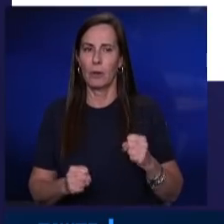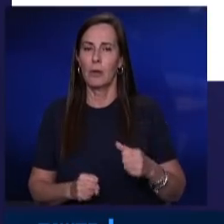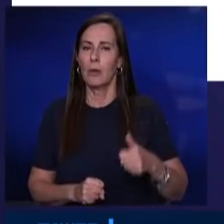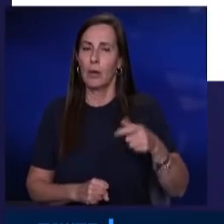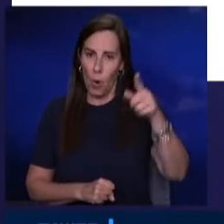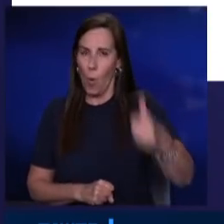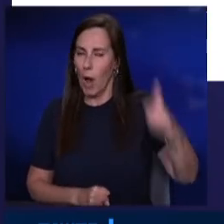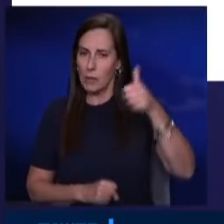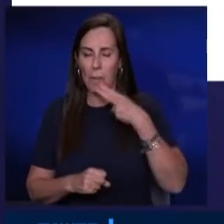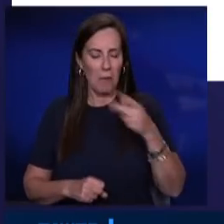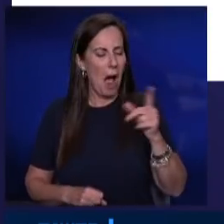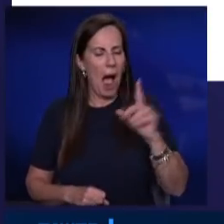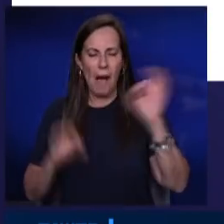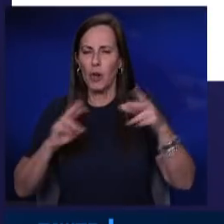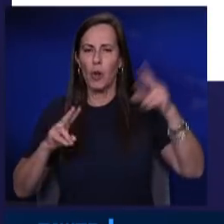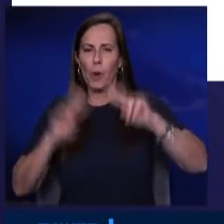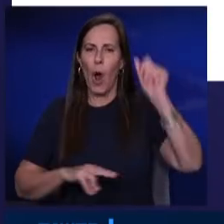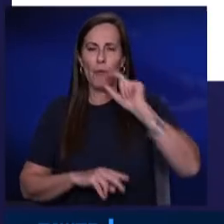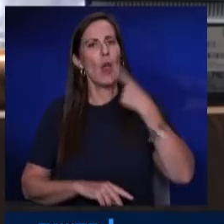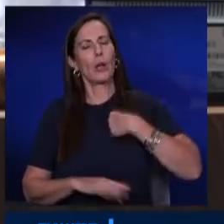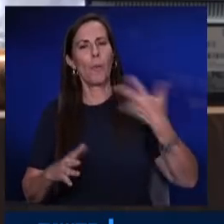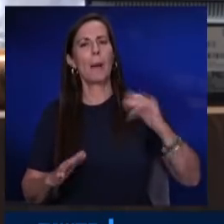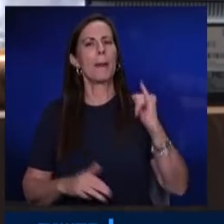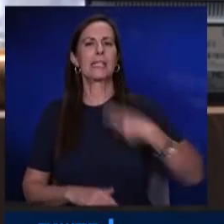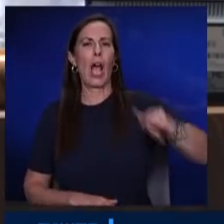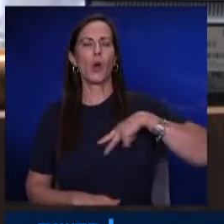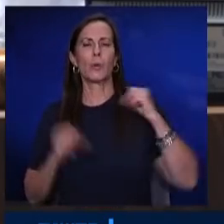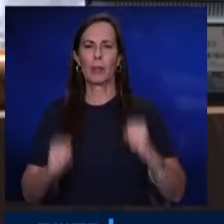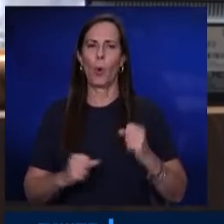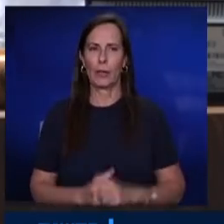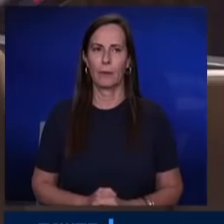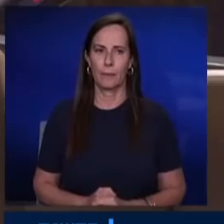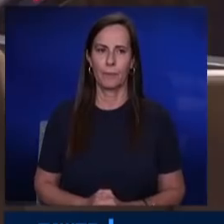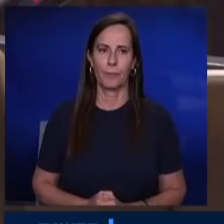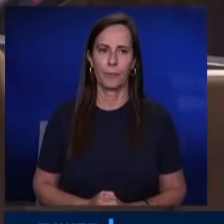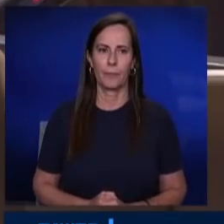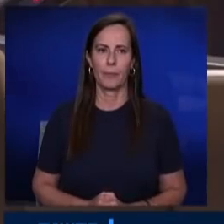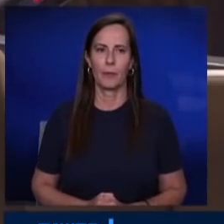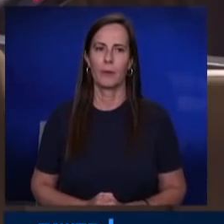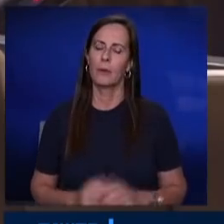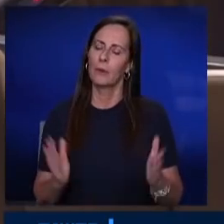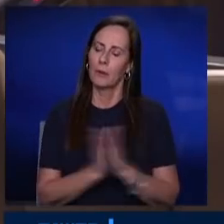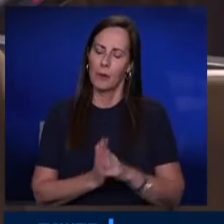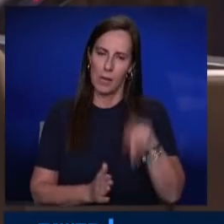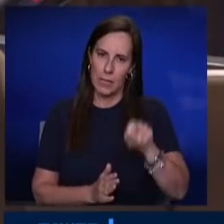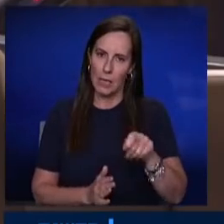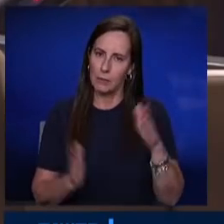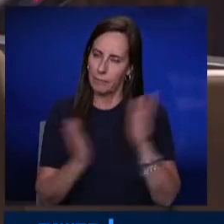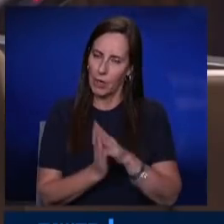אחד בכחול לבן לא יטיף לנו על אחריות מדינית וביטחונית. כנסת ישראל, כנסת ישראל